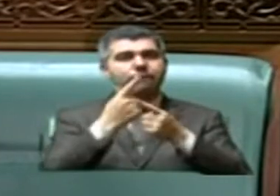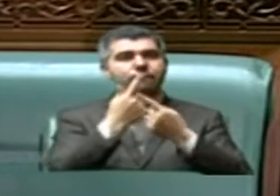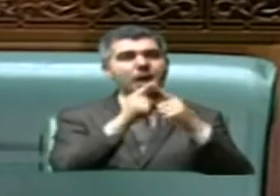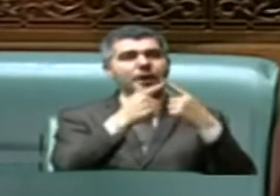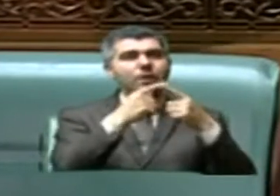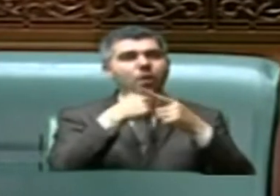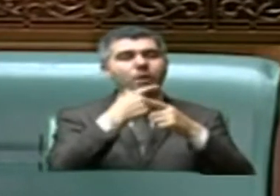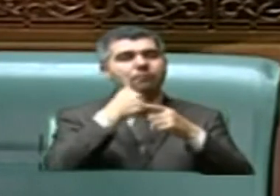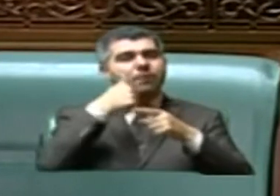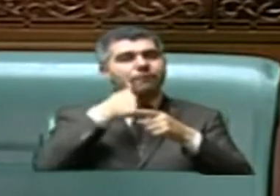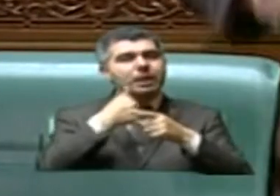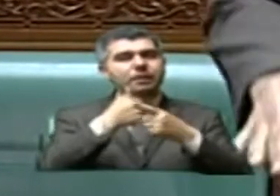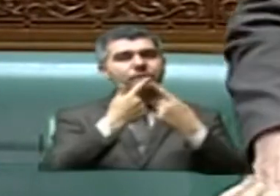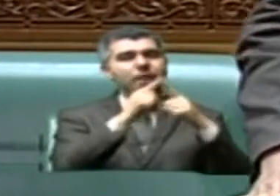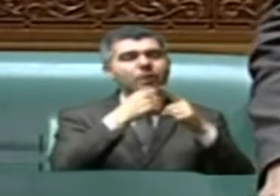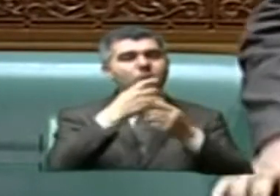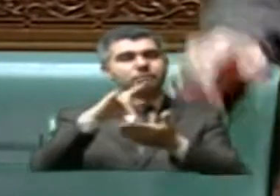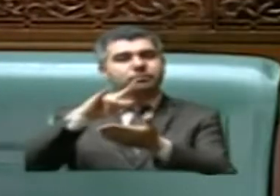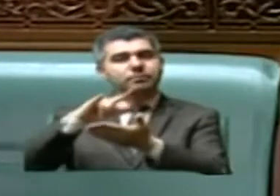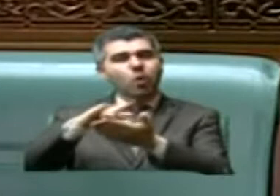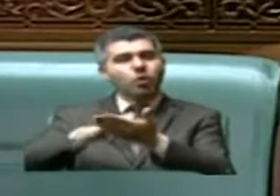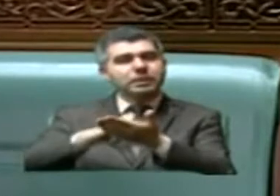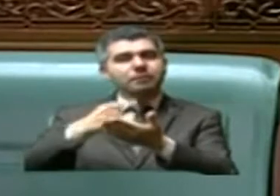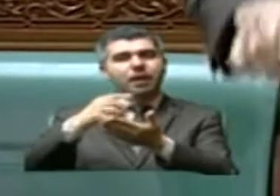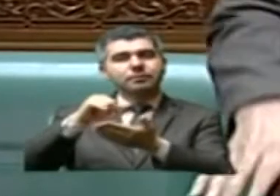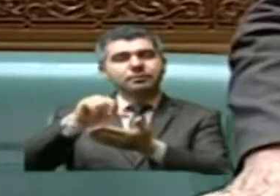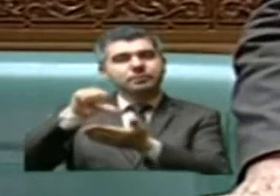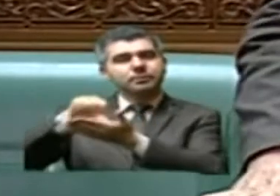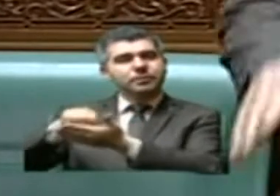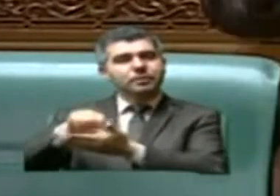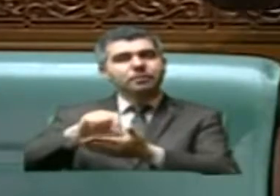ديال المصائب، اللي كتعرف واحد عدد ديال المناطق في البلاد ديالنا، وعلى